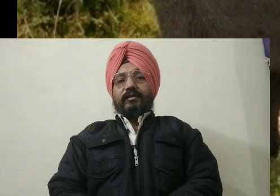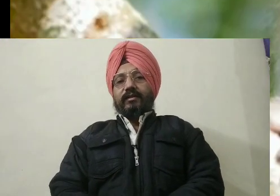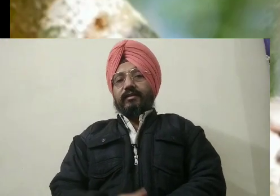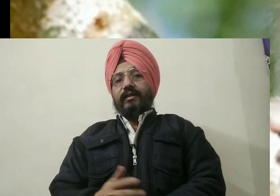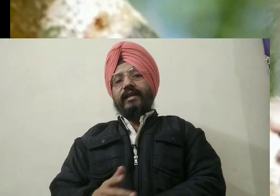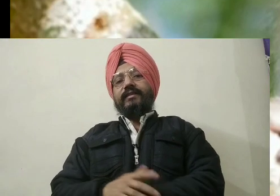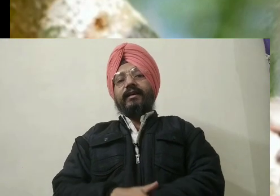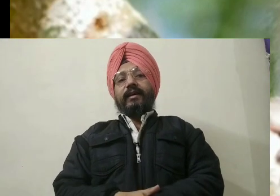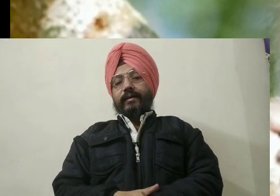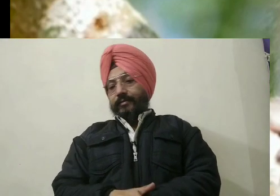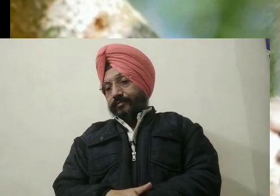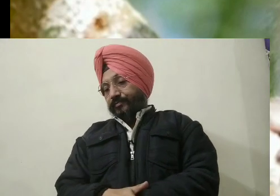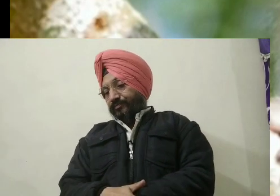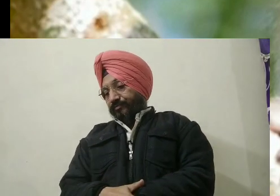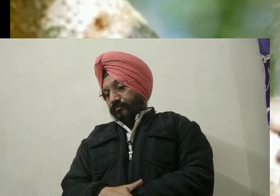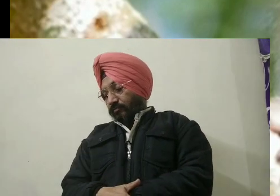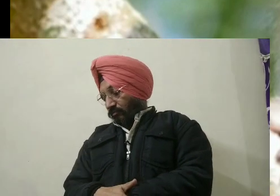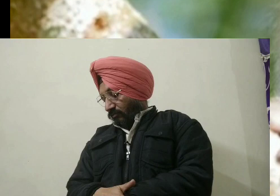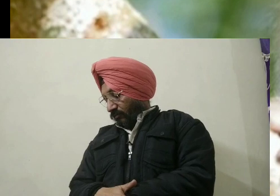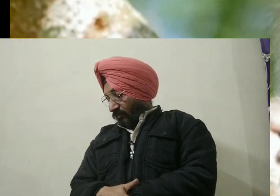नेक्स्ट है